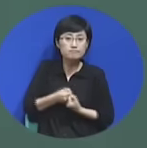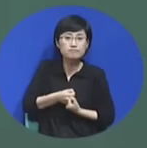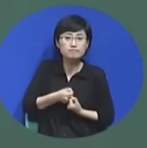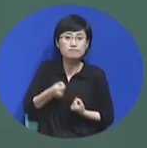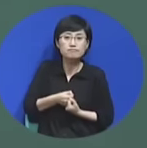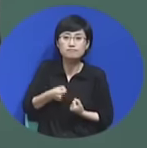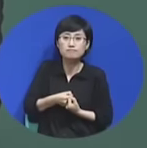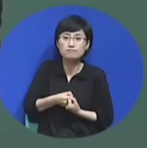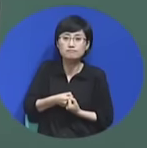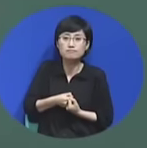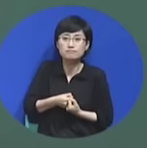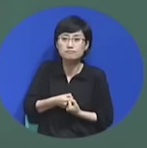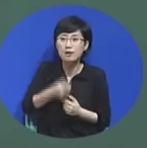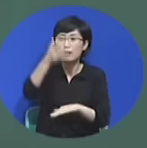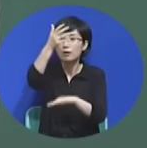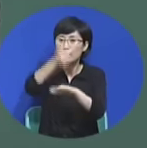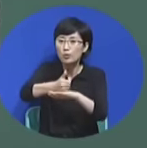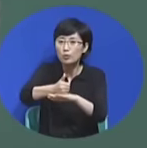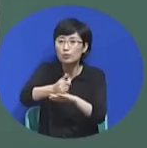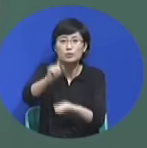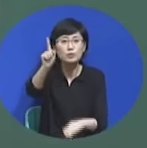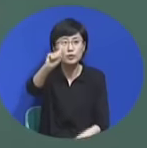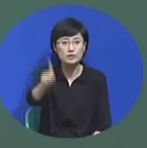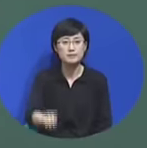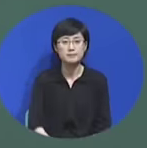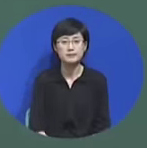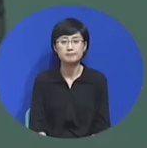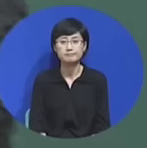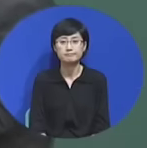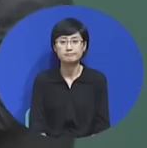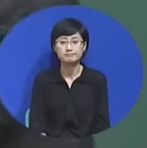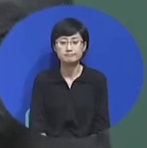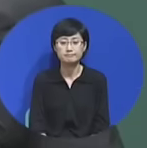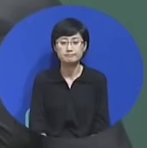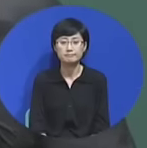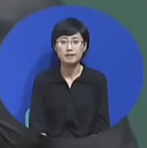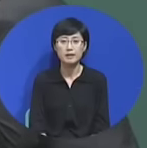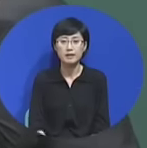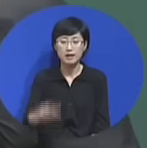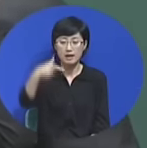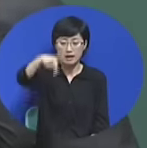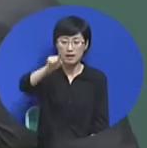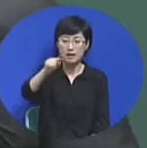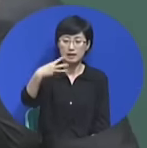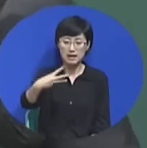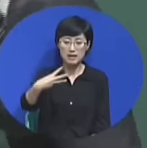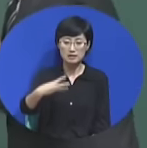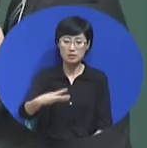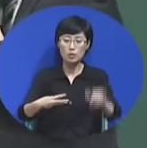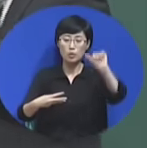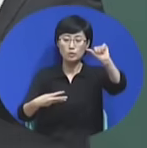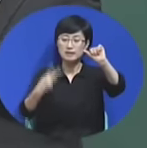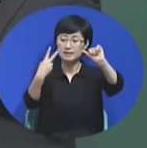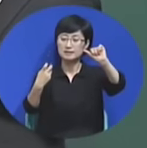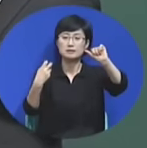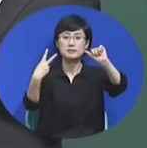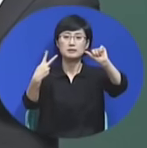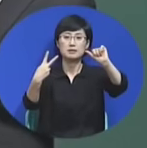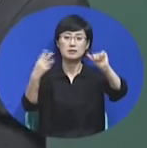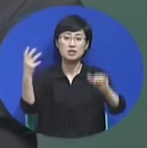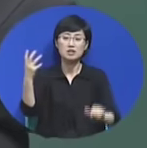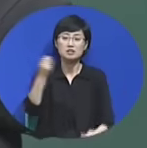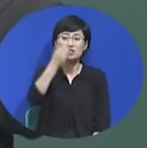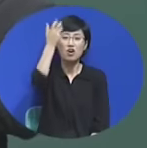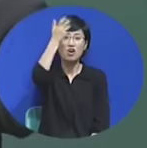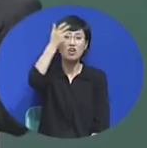예. 근데 어떻게 됩니까 나중에? 但后来会怎样? 갈라디아서 5장 22절에. 加拉太书5章22节. 예.